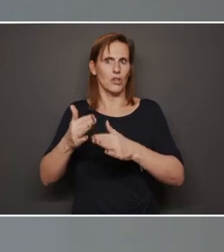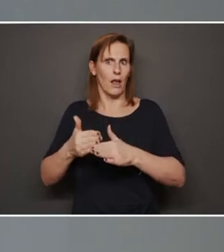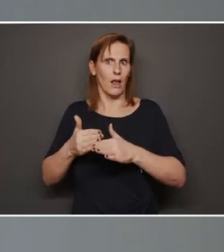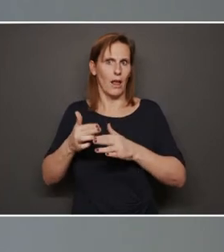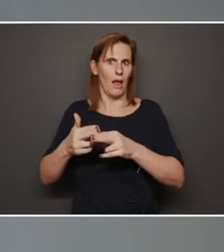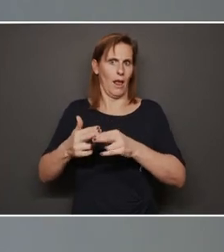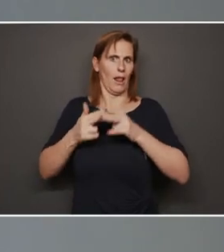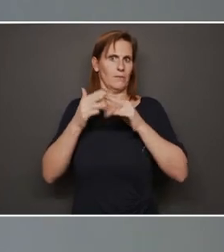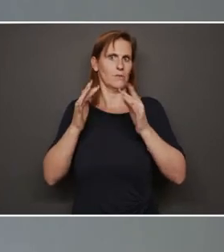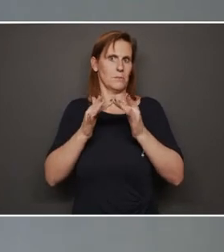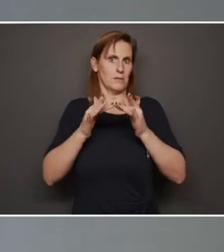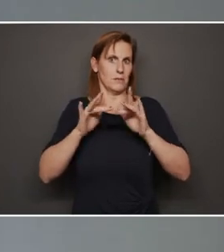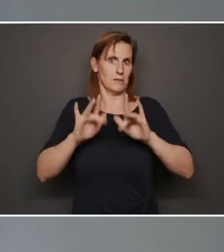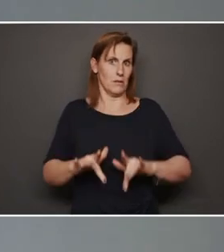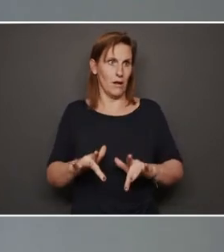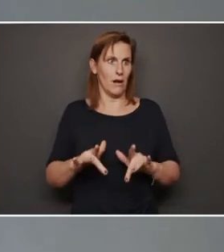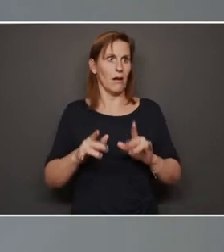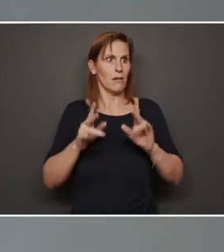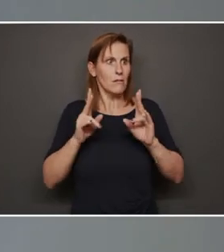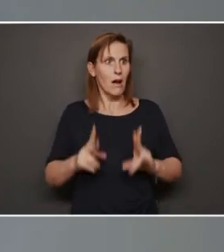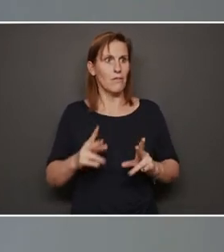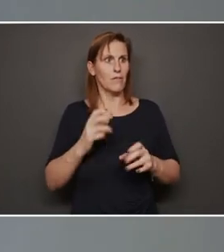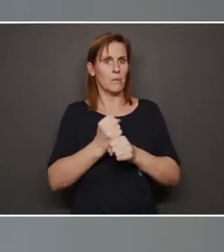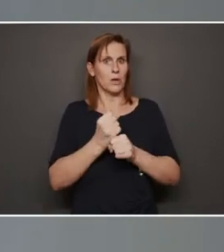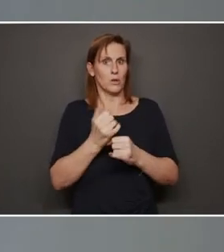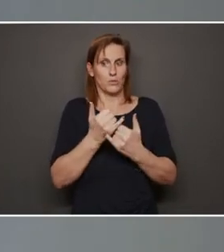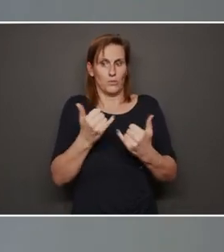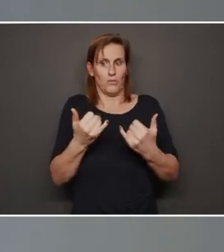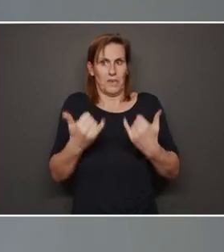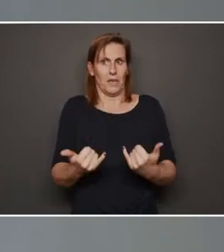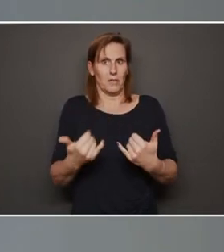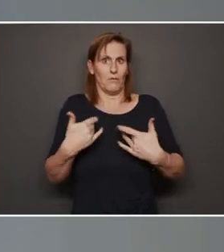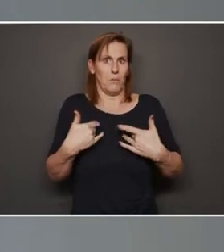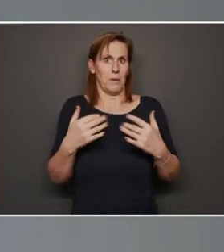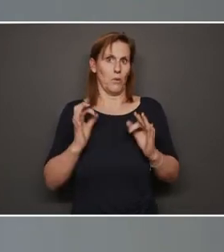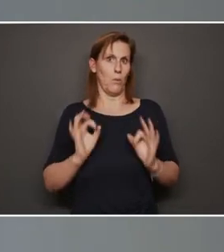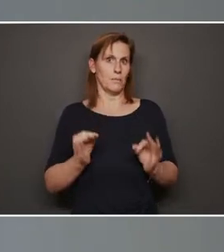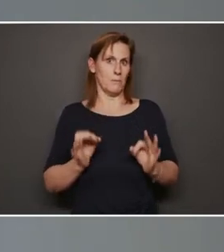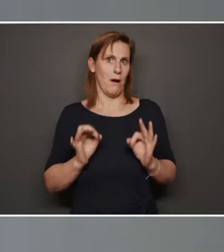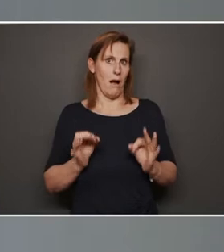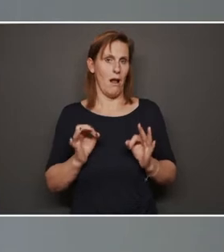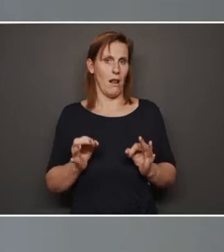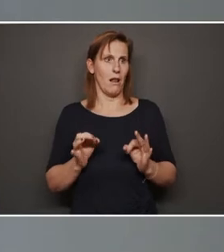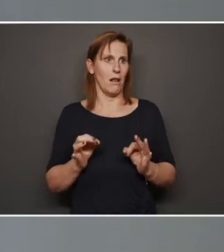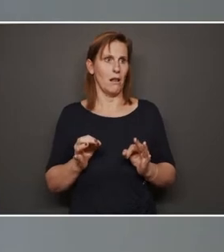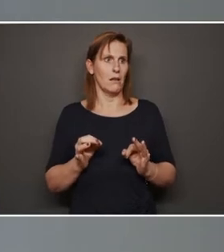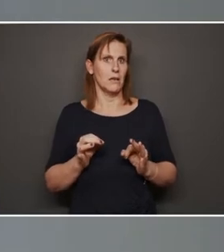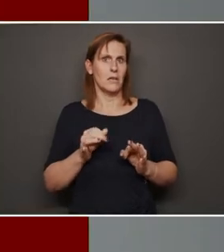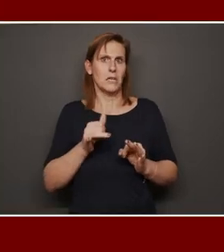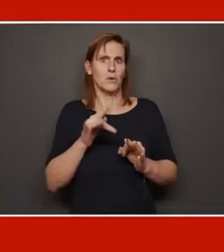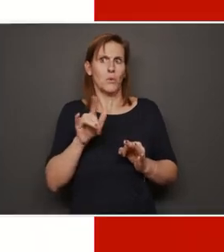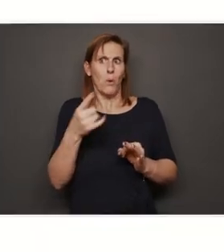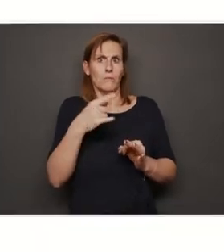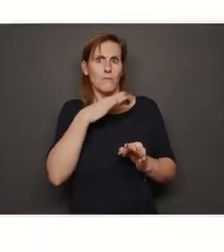arbeiten kann. Und so wie es ist, ist es für mich optimal. Ich würde jetzt nicht so viel ändern.